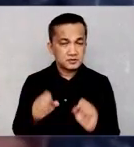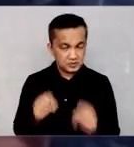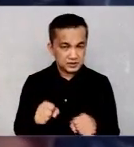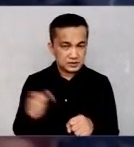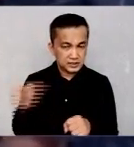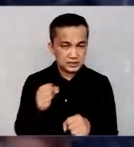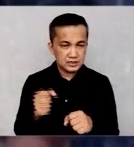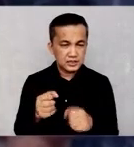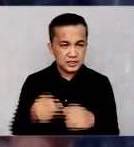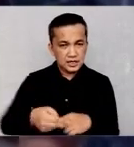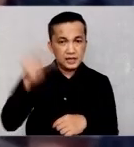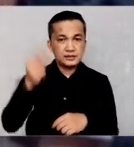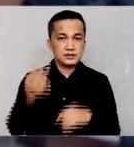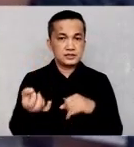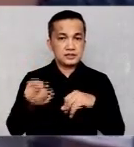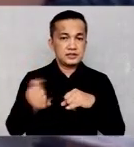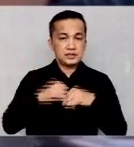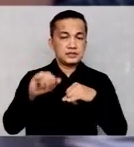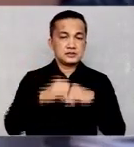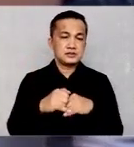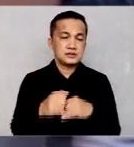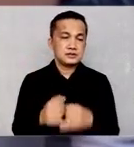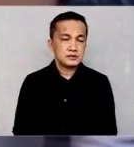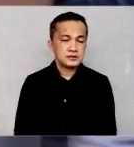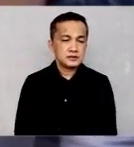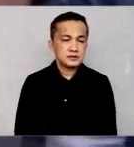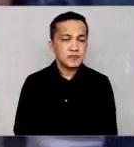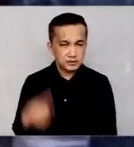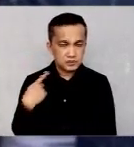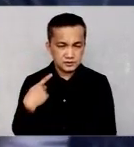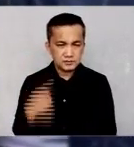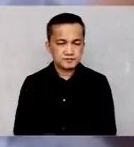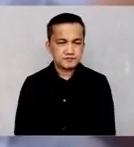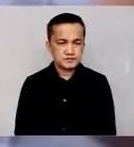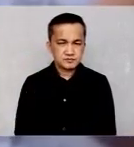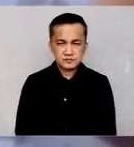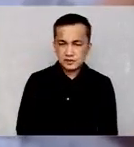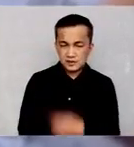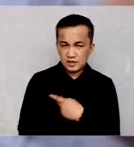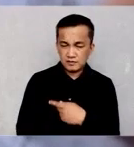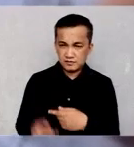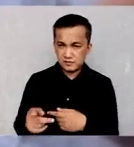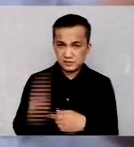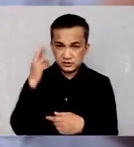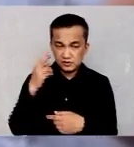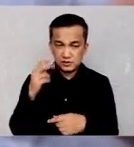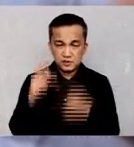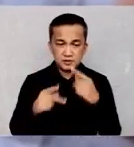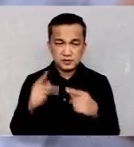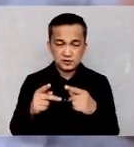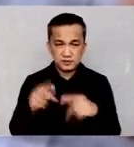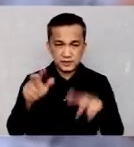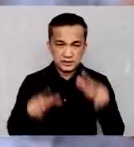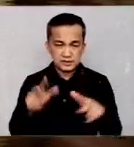sa current fund. Yan naman yan. So there's no reason for the public to worry? Panic ka na naman. There's no